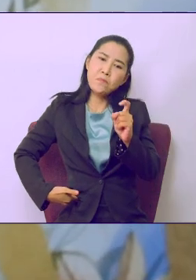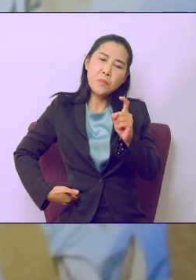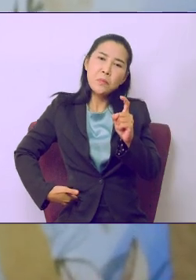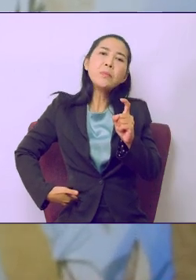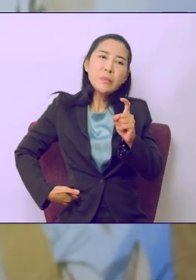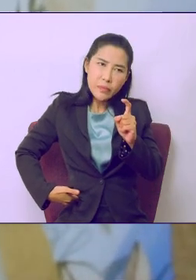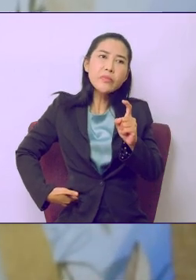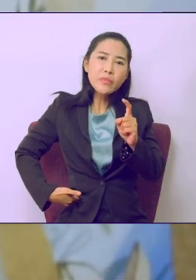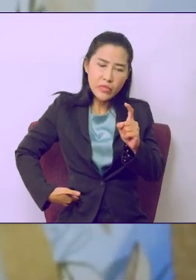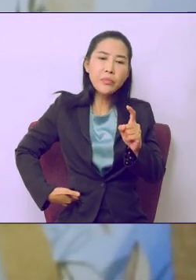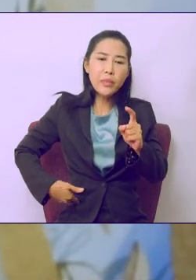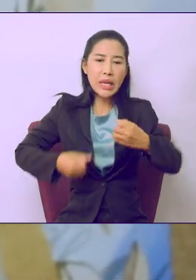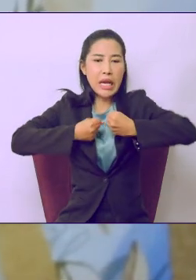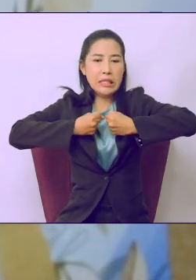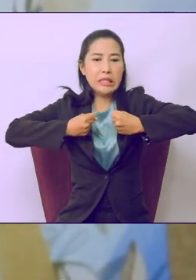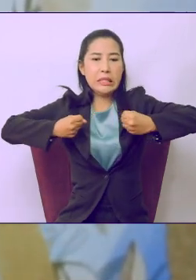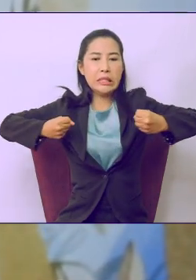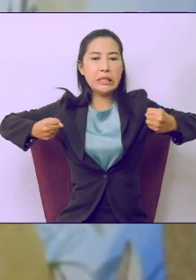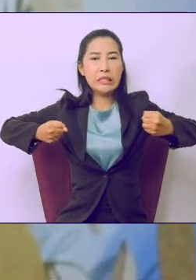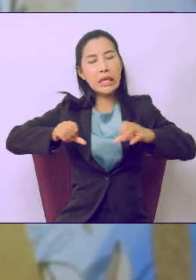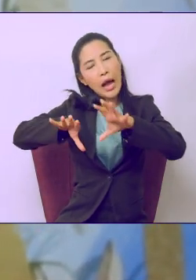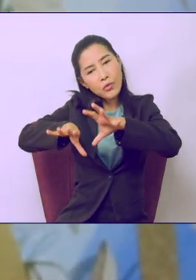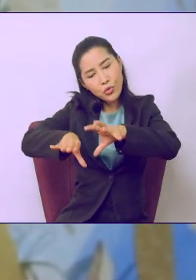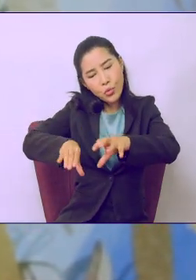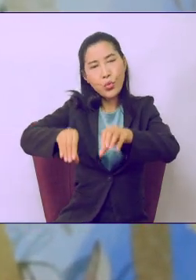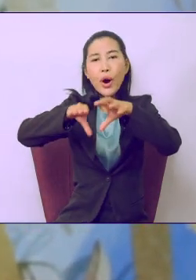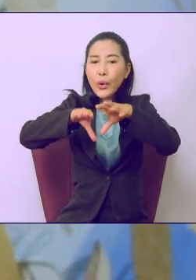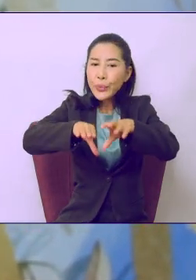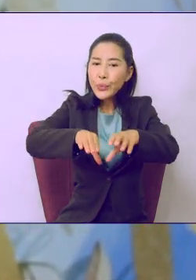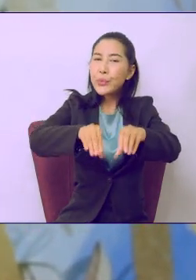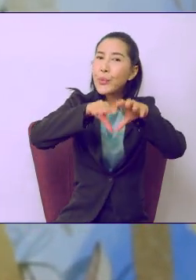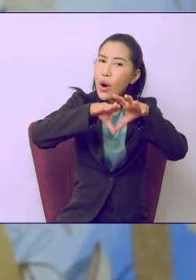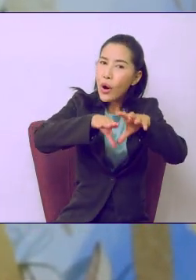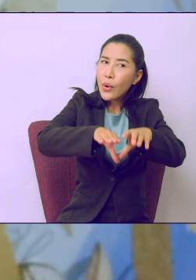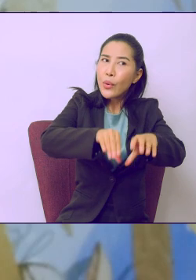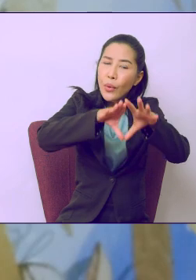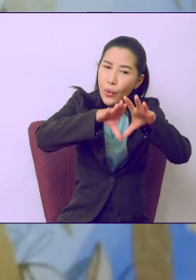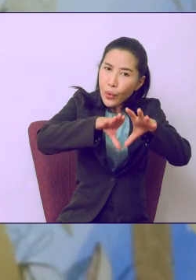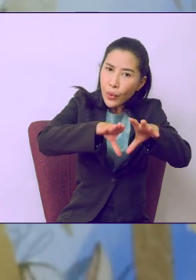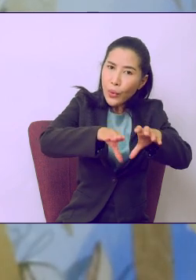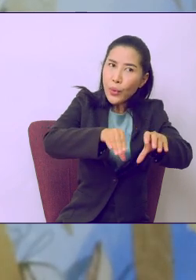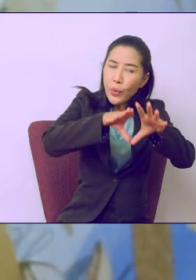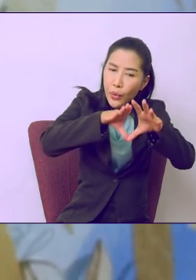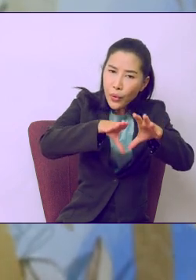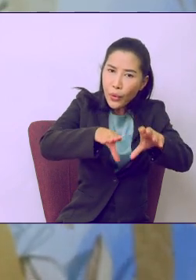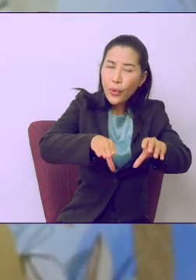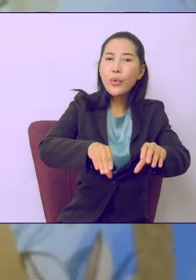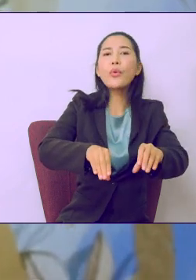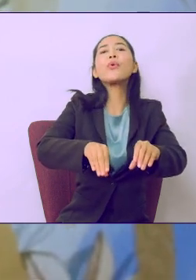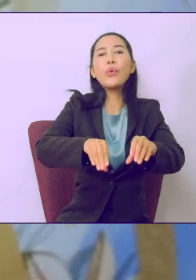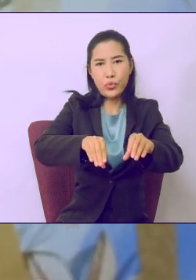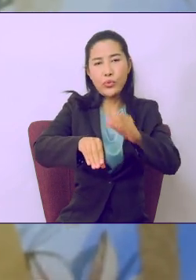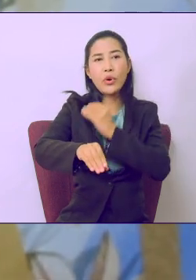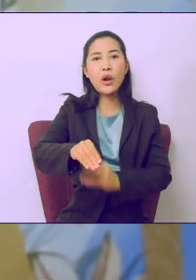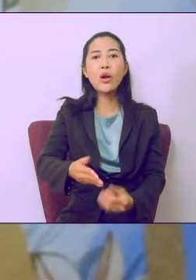เราก็ต้องไปเน้นการยืดออกก่อนนะครับใช้การนวดก็ได้นะครับคายออกแล้วค่อยกลับมาเสริมให้นะครับกล้ามเนื้อกลุ่มนั้นน่ะ